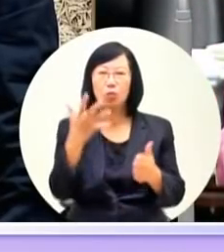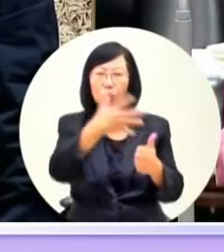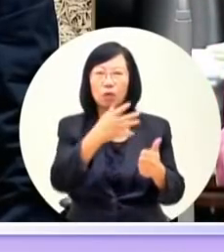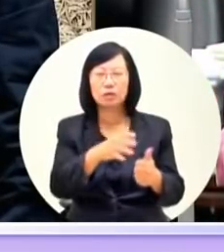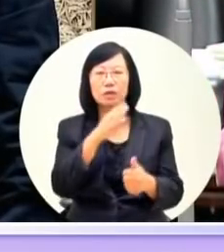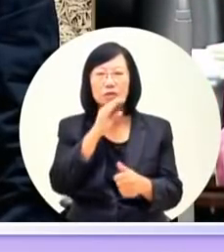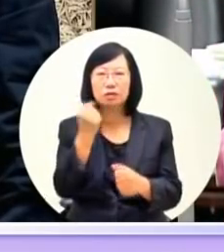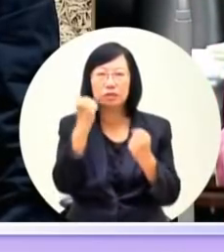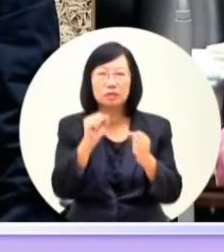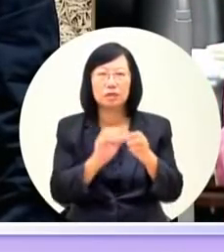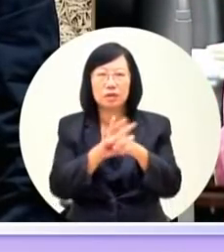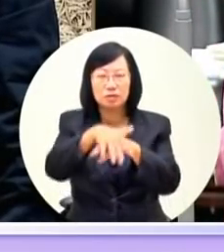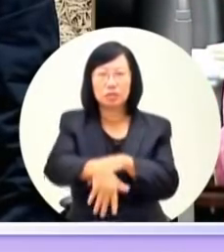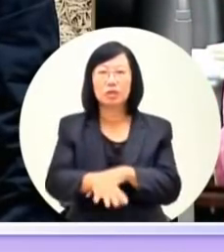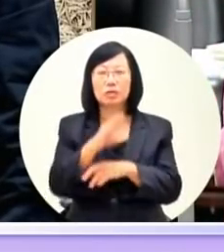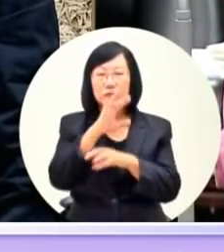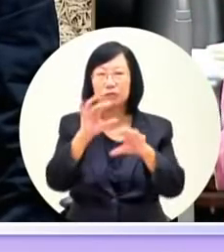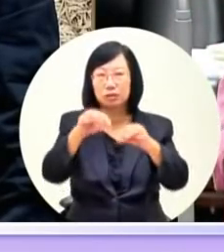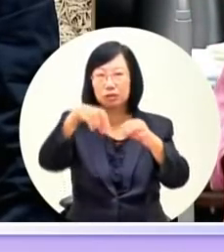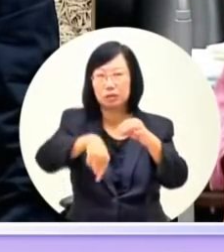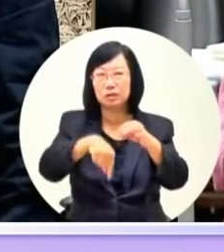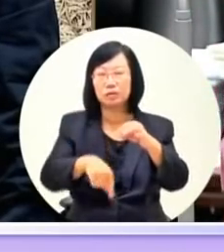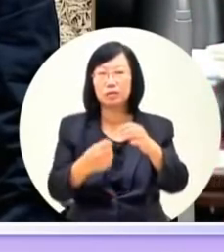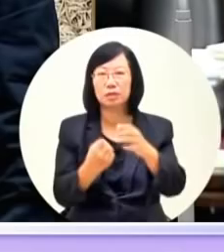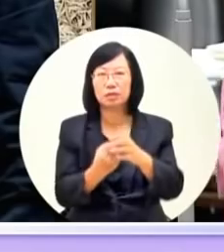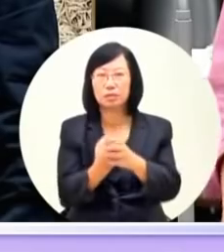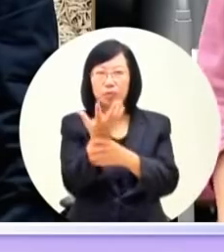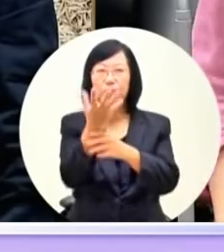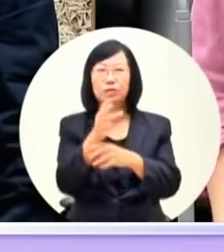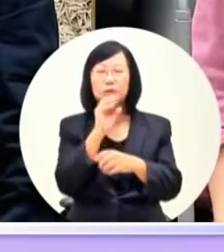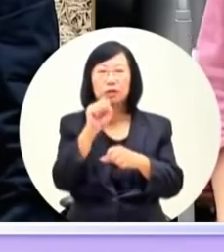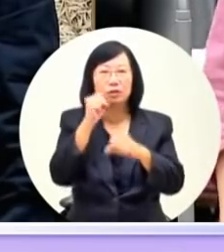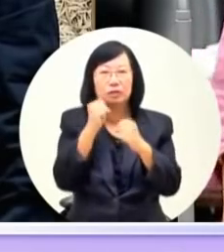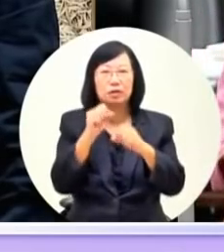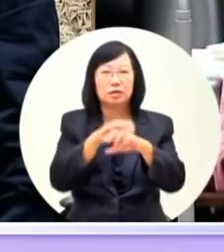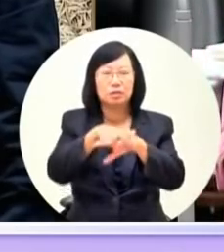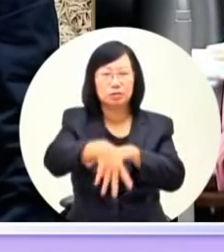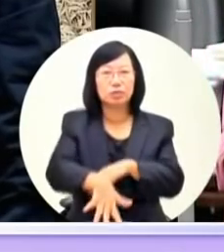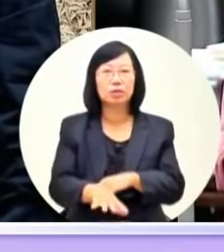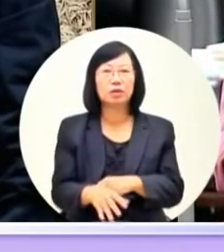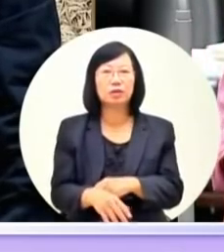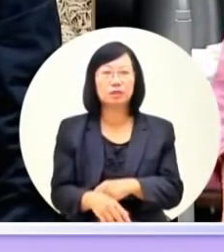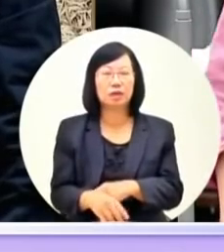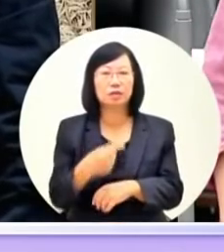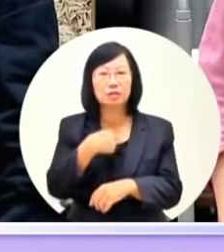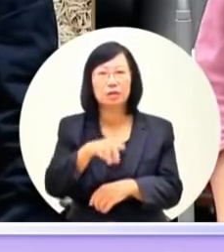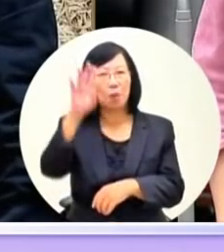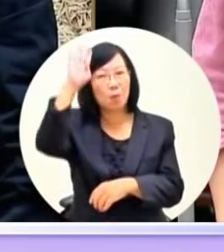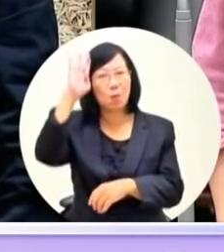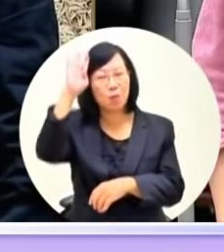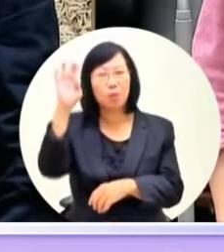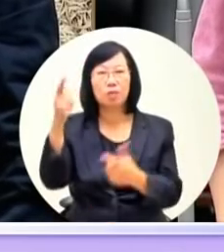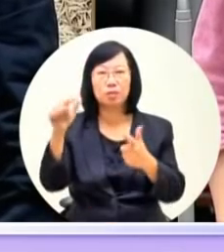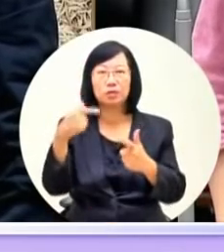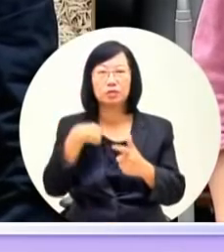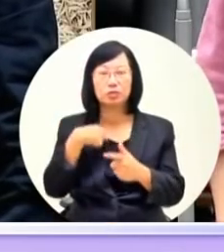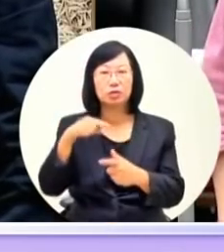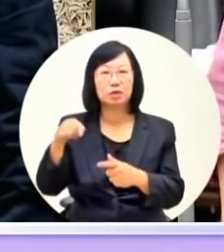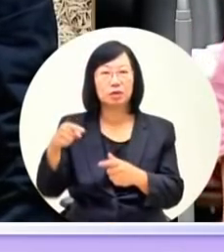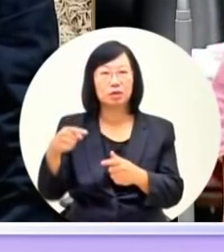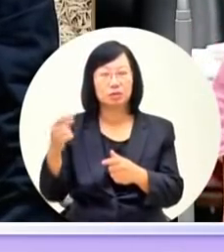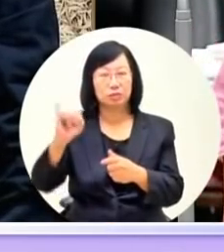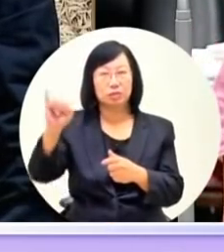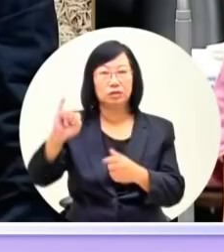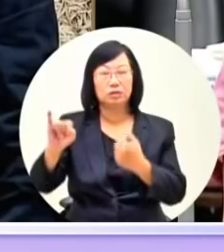胡说八道？就像我昨天才刚刚总质询我们的市长，柯文哲，好，在市长总质询，我提出来